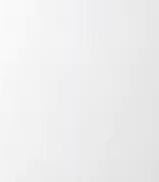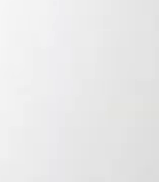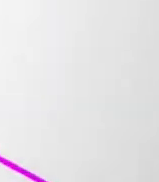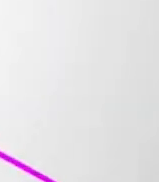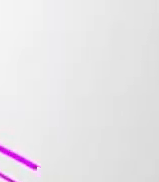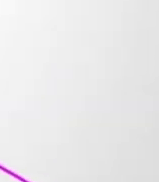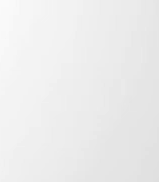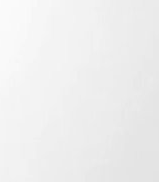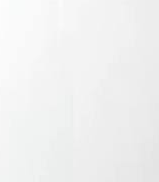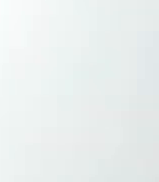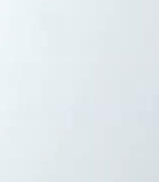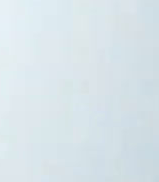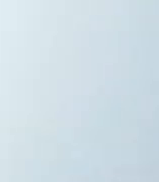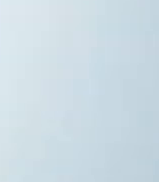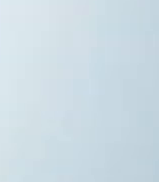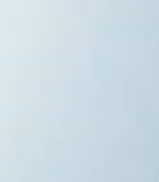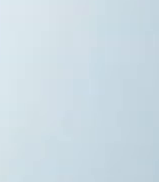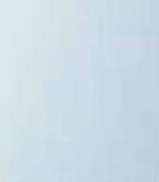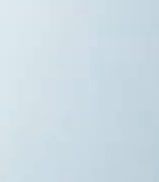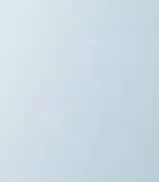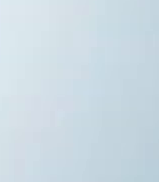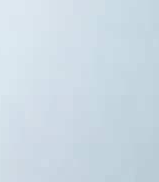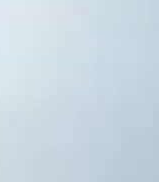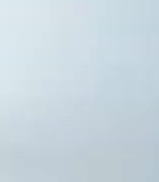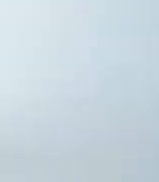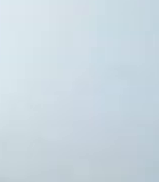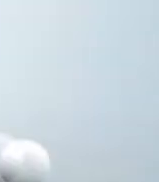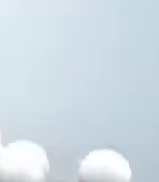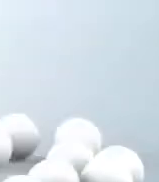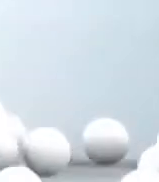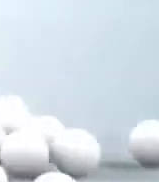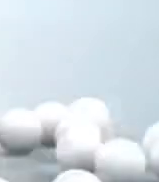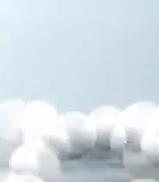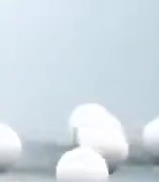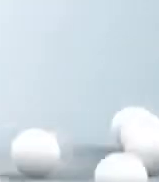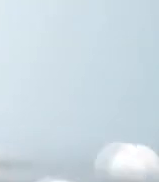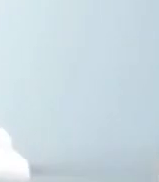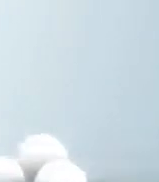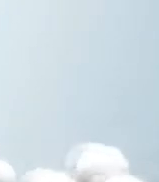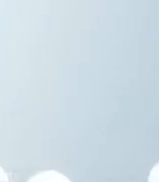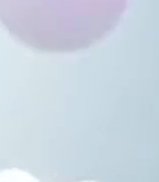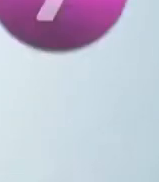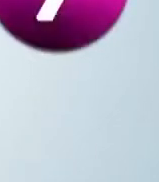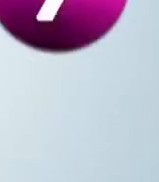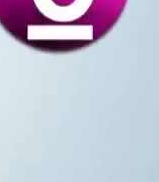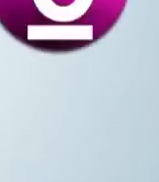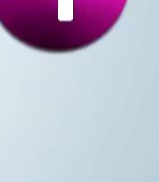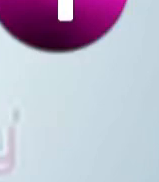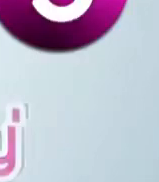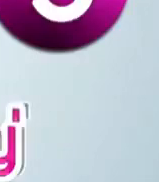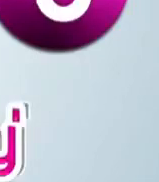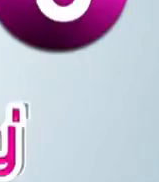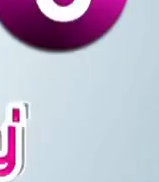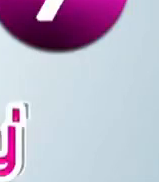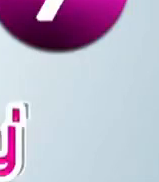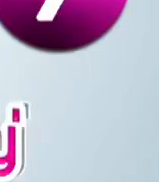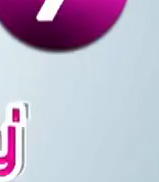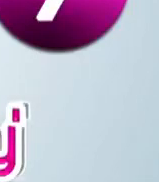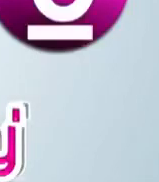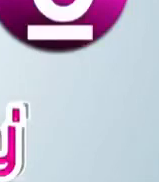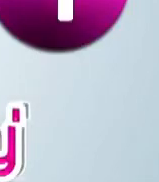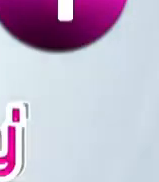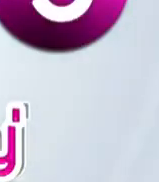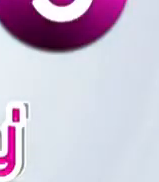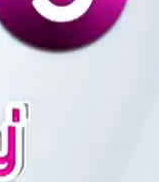ล็กทีละน้อยค่อยค่อยเป็นค่อยค่อยไปจาก1ถึง100ค่อย